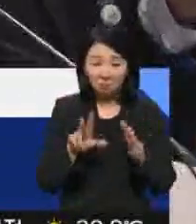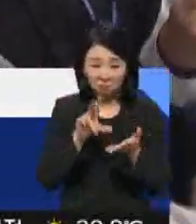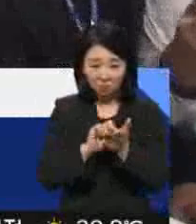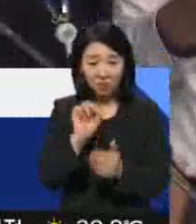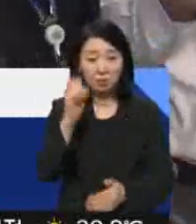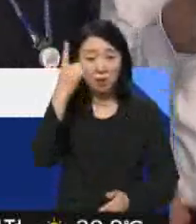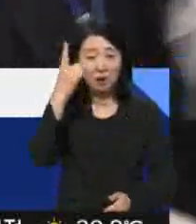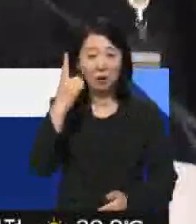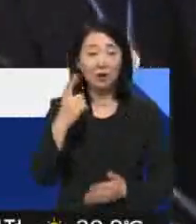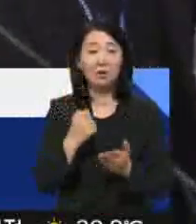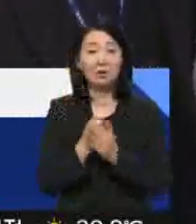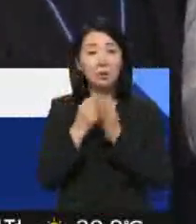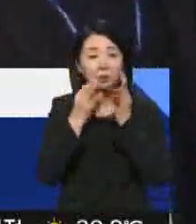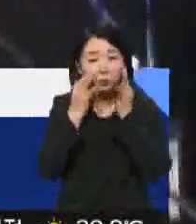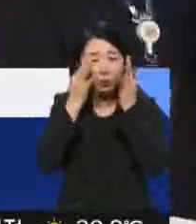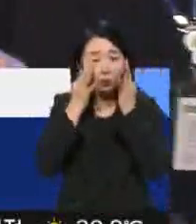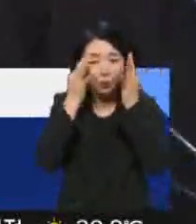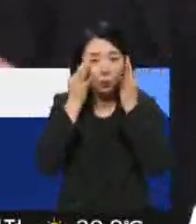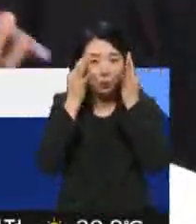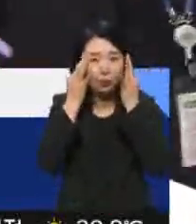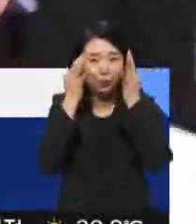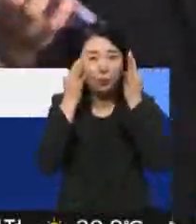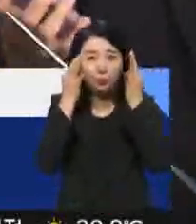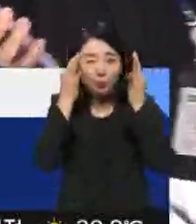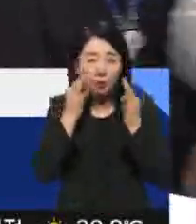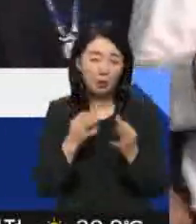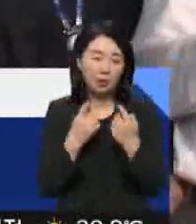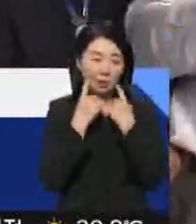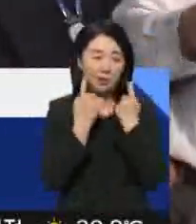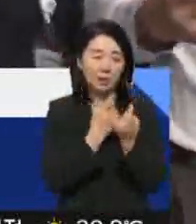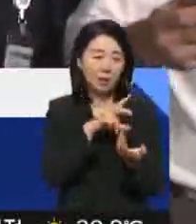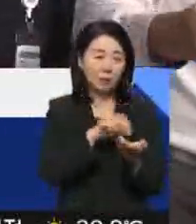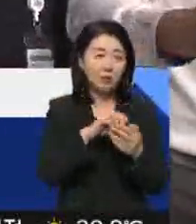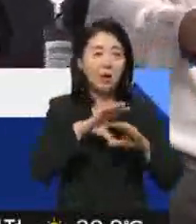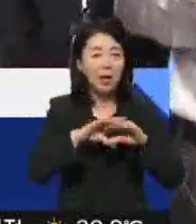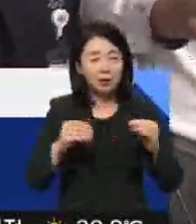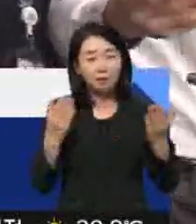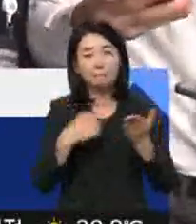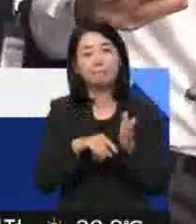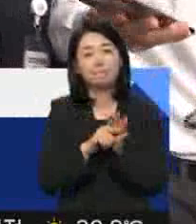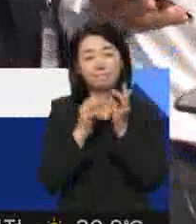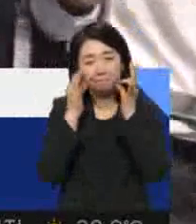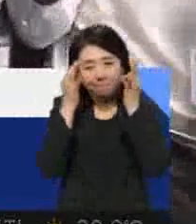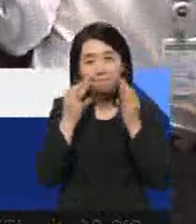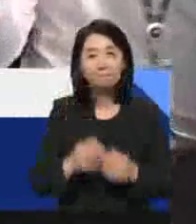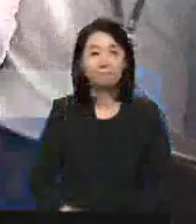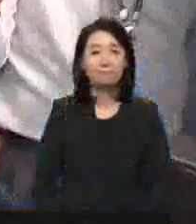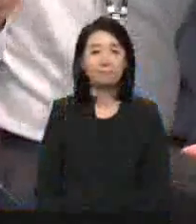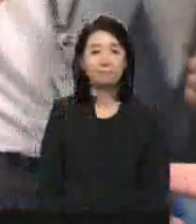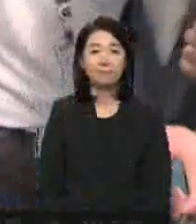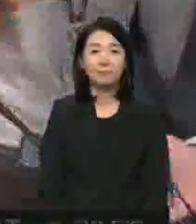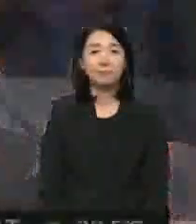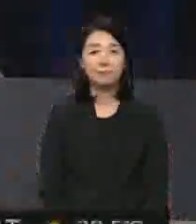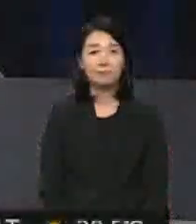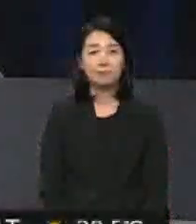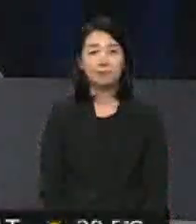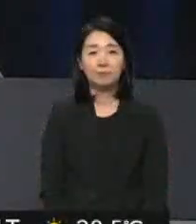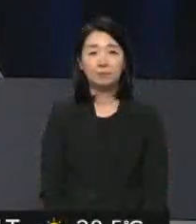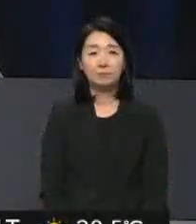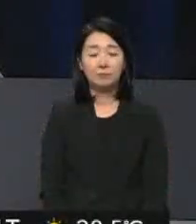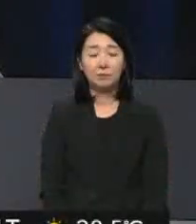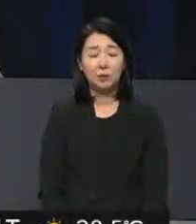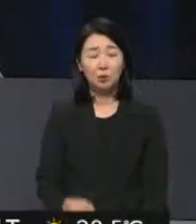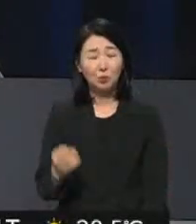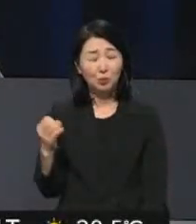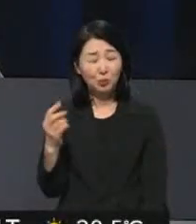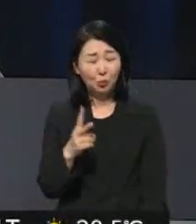해서 최선을 다해서 이 사교육 문제를 해결하겠다는 말씀을 드리겠습니다. 그런데